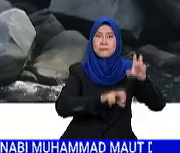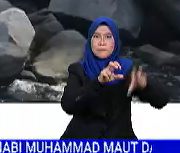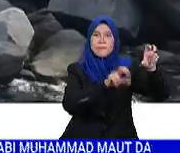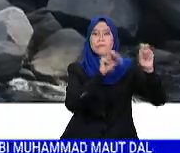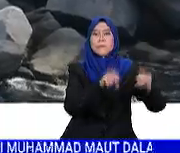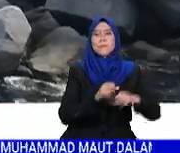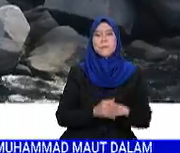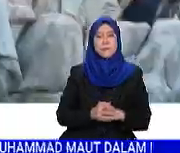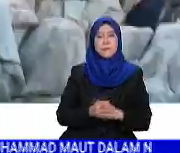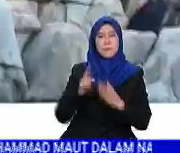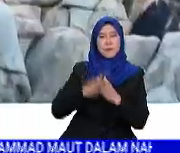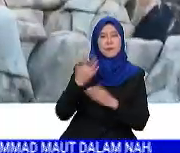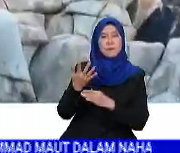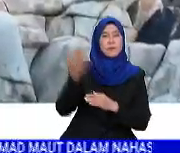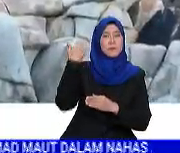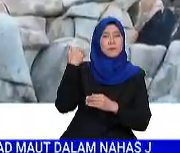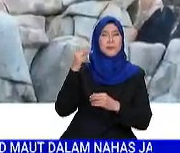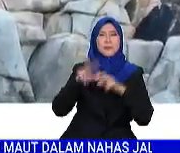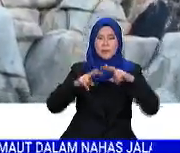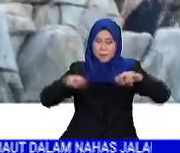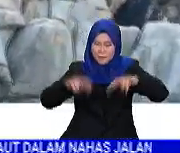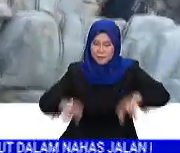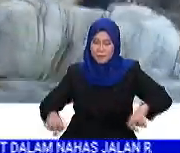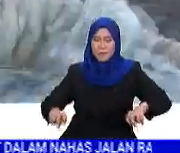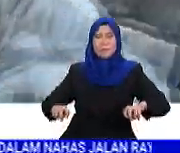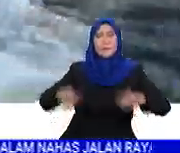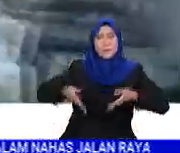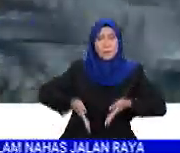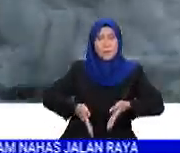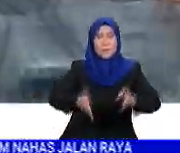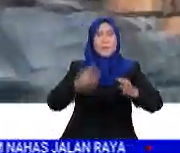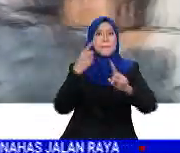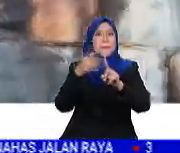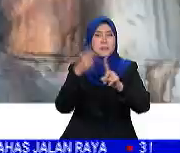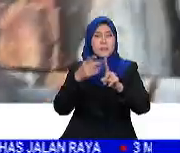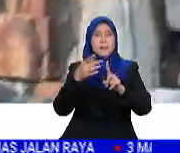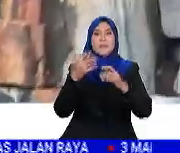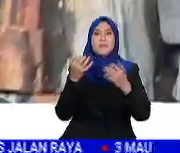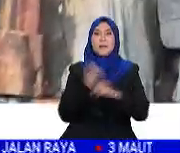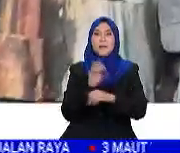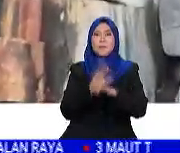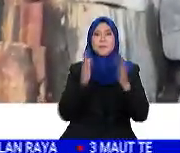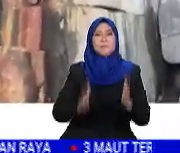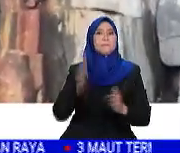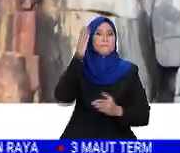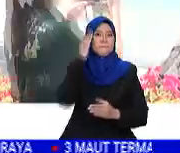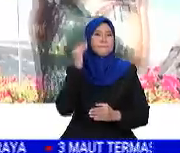beroperasi sepenuhnya Mei lalu, kajian terperinci dan pemasangan trek laluan besi dilakukan konsultan